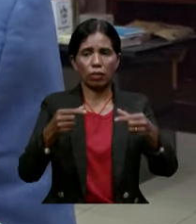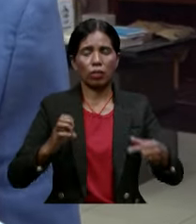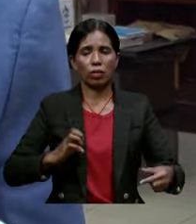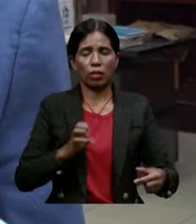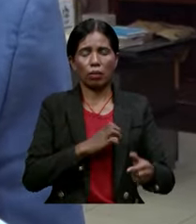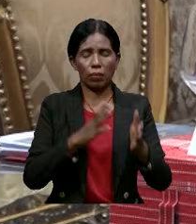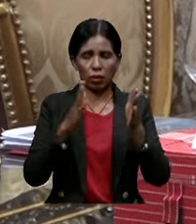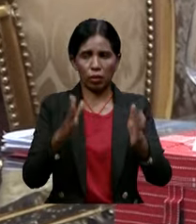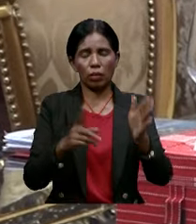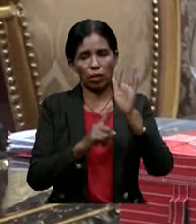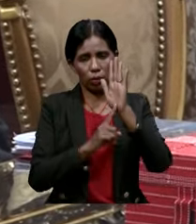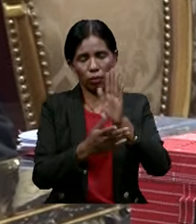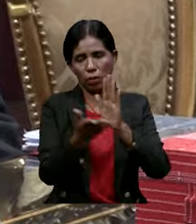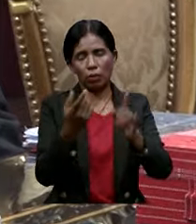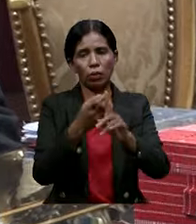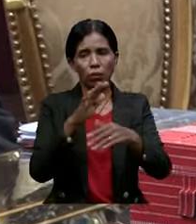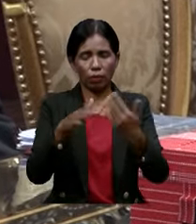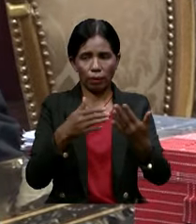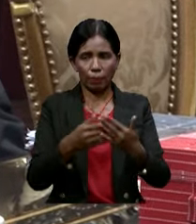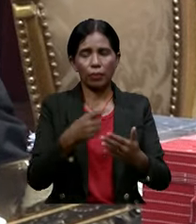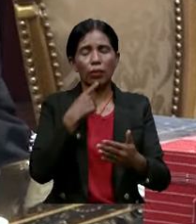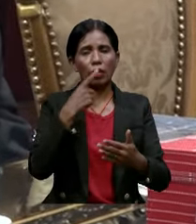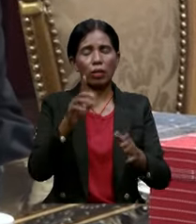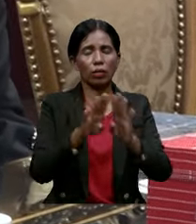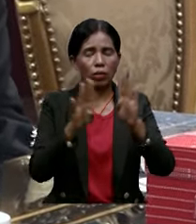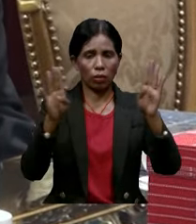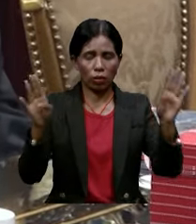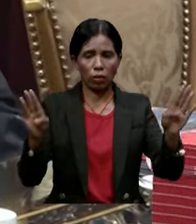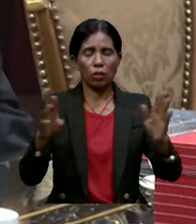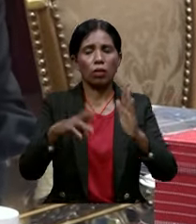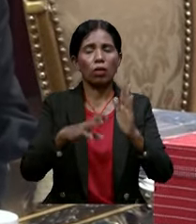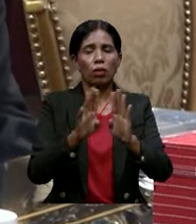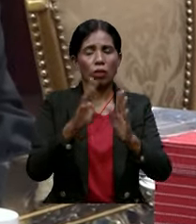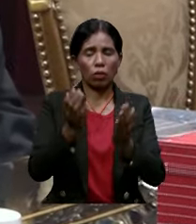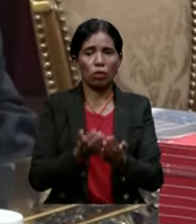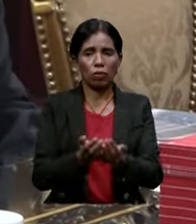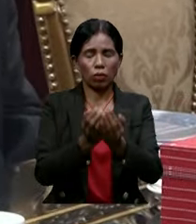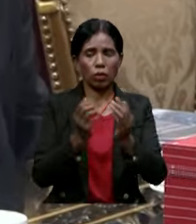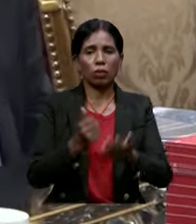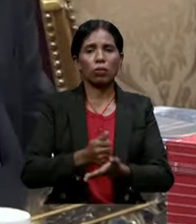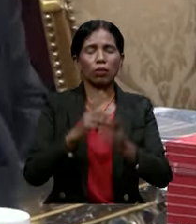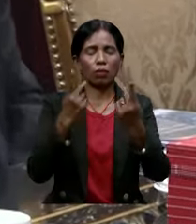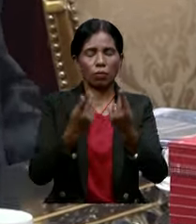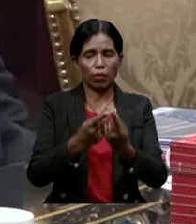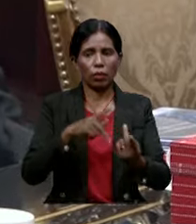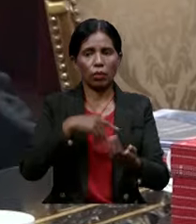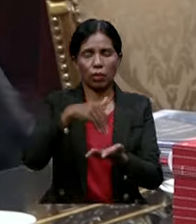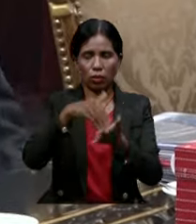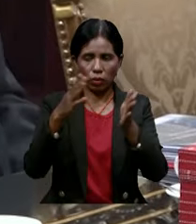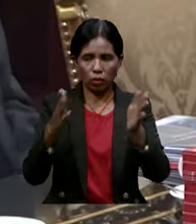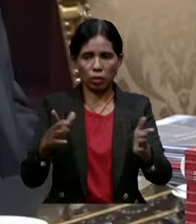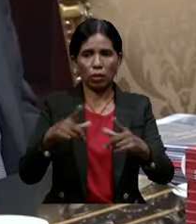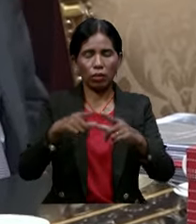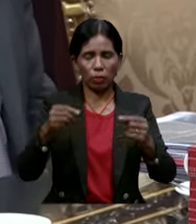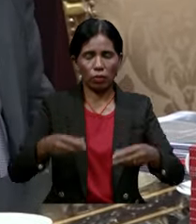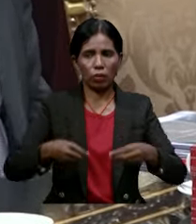embaixador maxi ato ba et bot embaixador Japão mos ateten sei lo que fabrica ro o di apoio mos companhia local sira no estudante sira nebe mak Japão